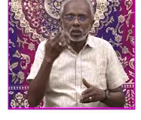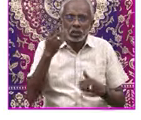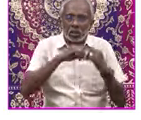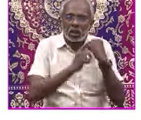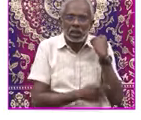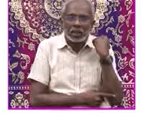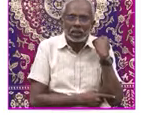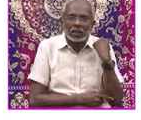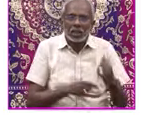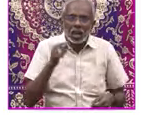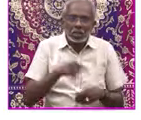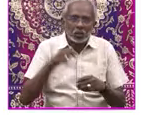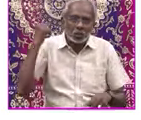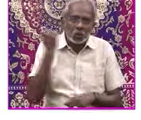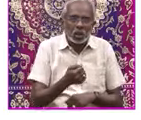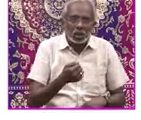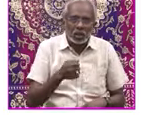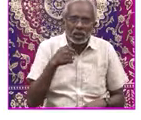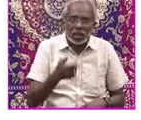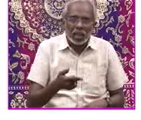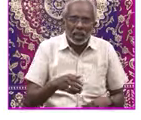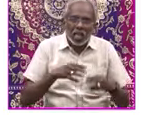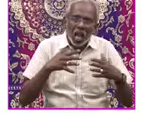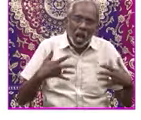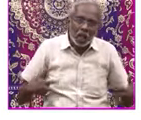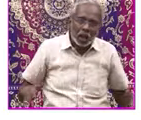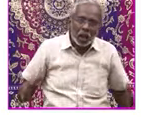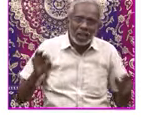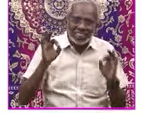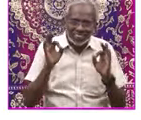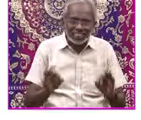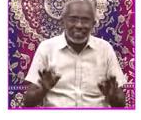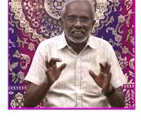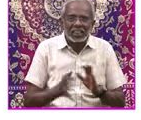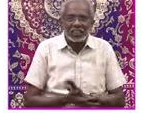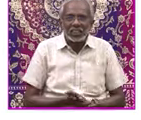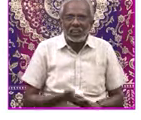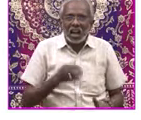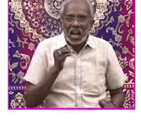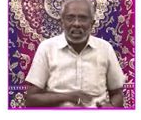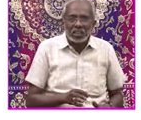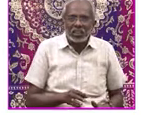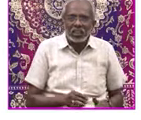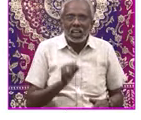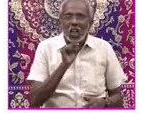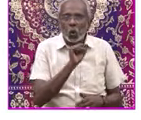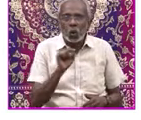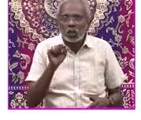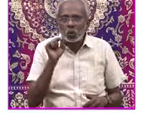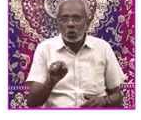கடை அதுக்குள் என அலரா இருந்தனர் அலதி